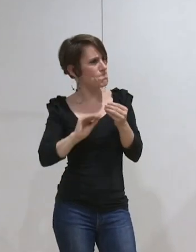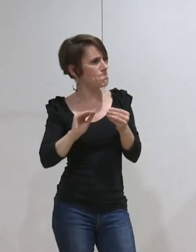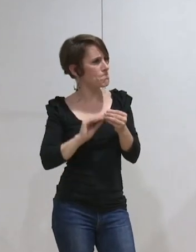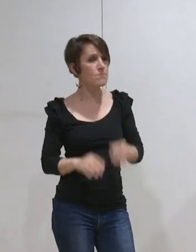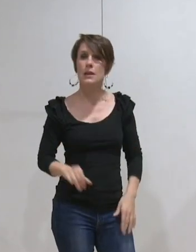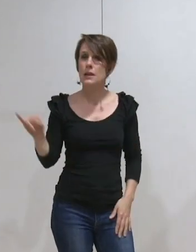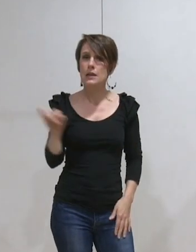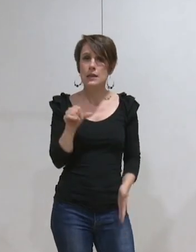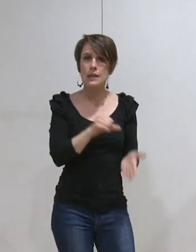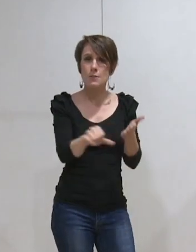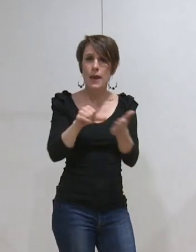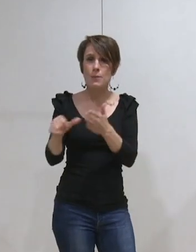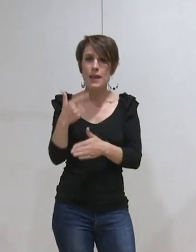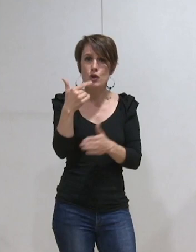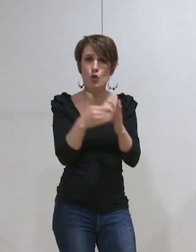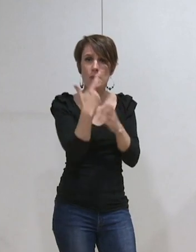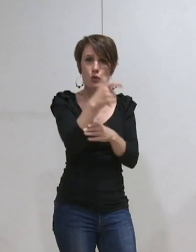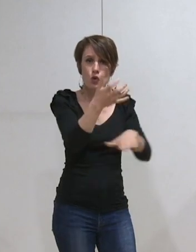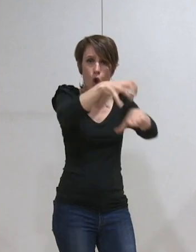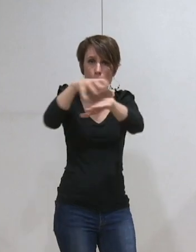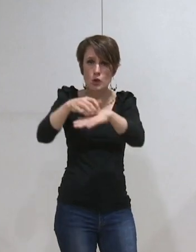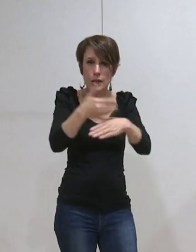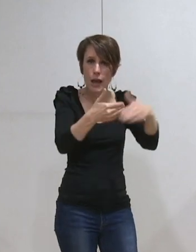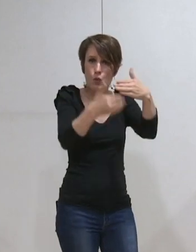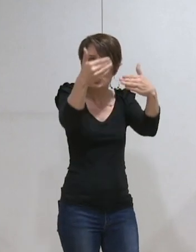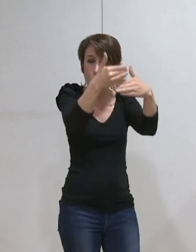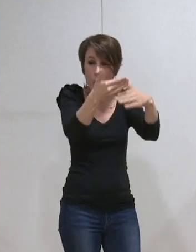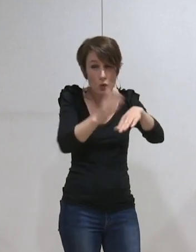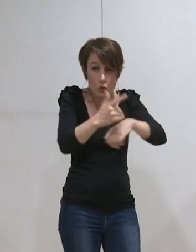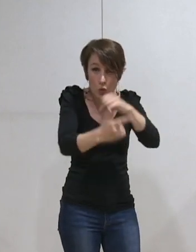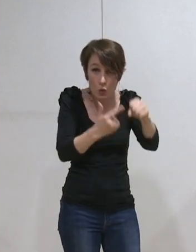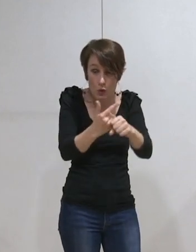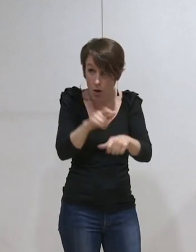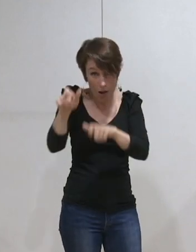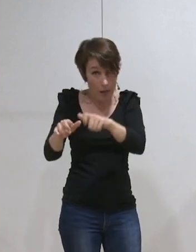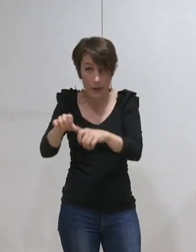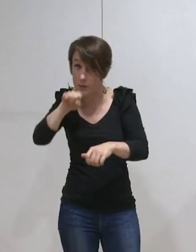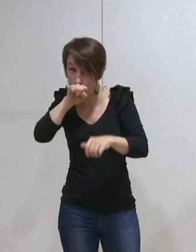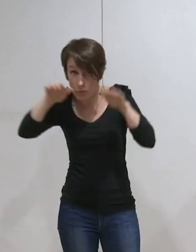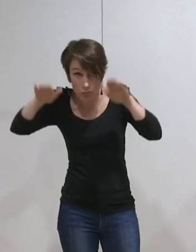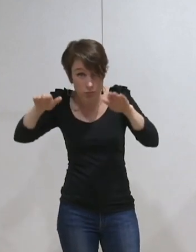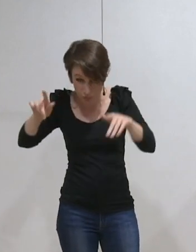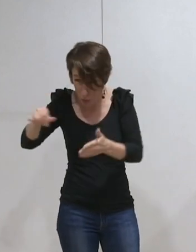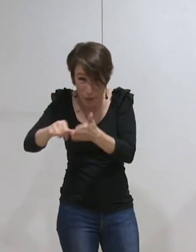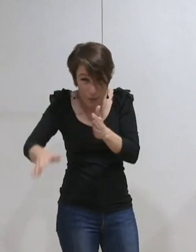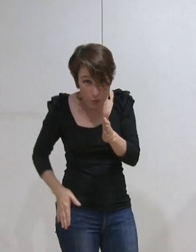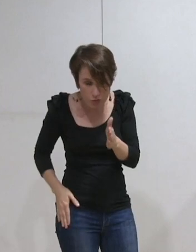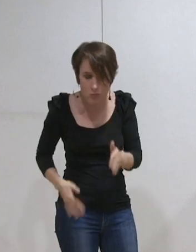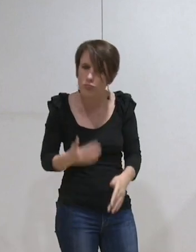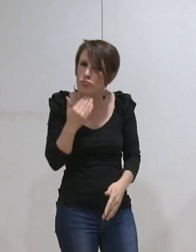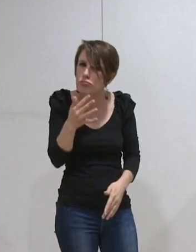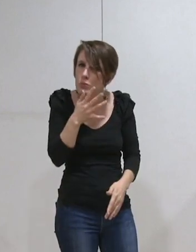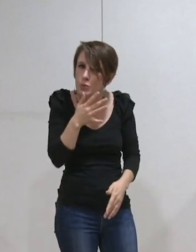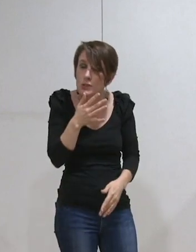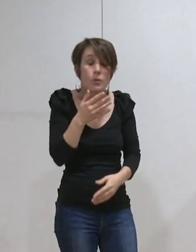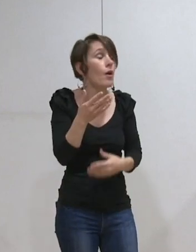payer au fidèles ces 2200 mosquées cela nous paraît difficile en 2 ans est-ce qu'il envisage de faire payer ces mosquées par les États du